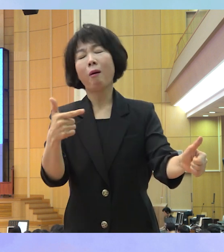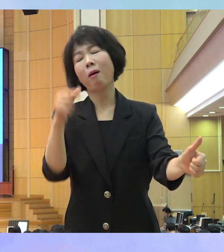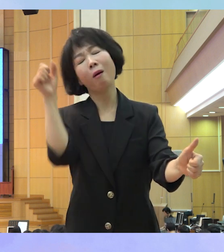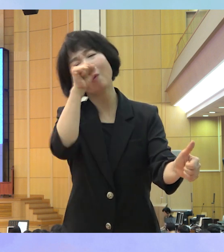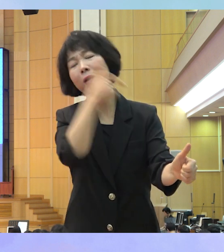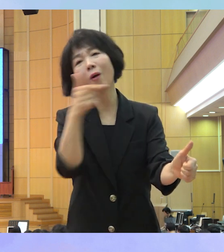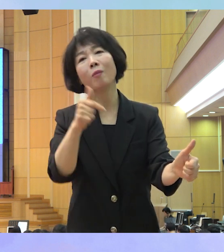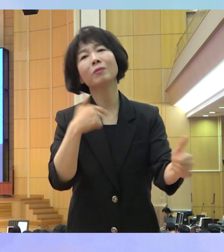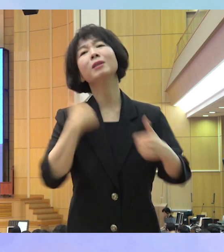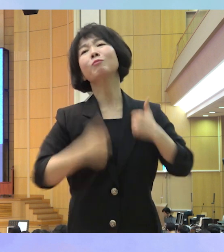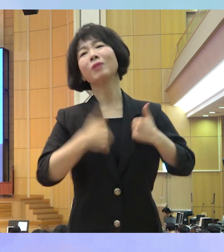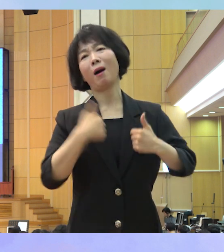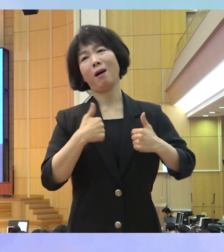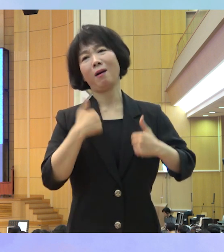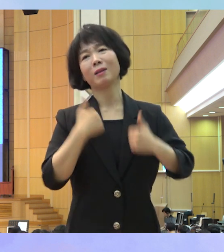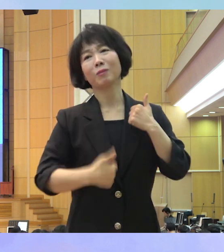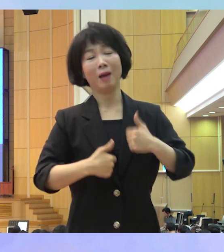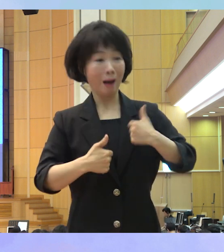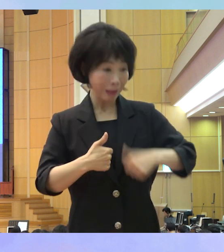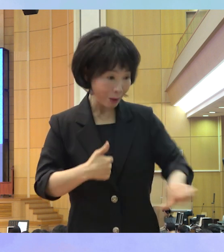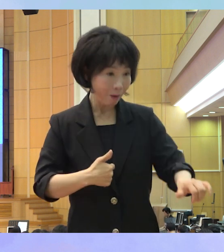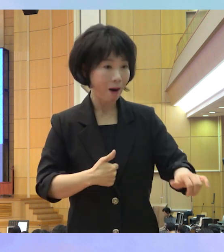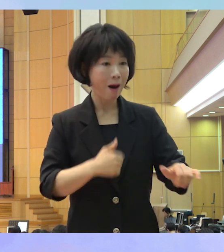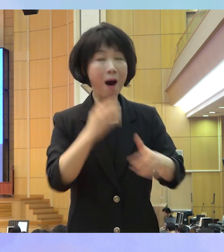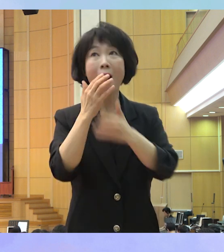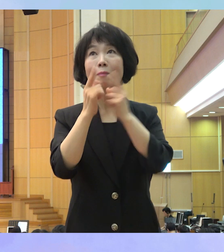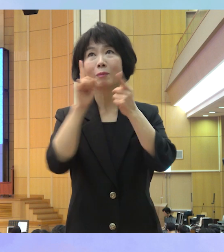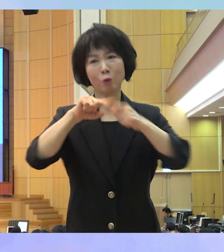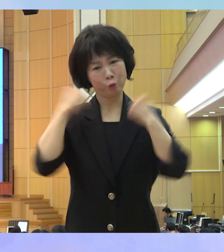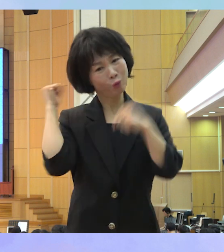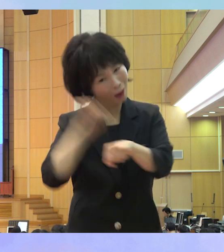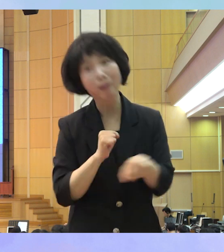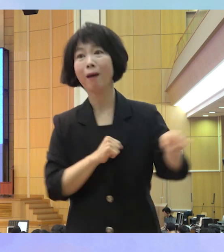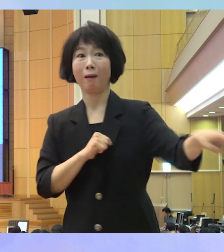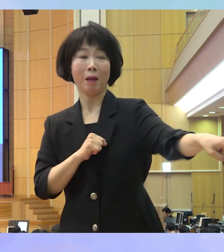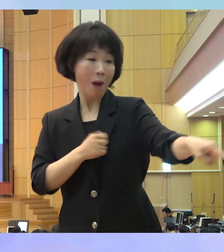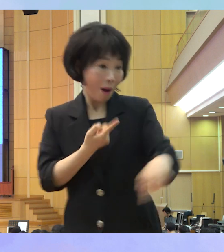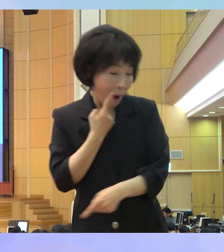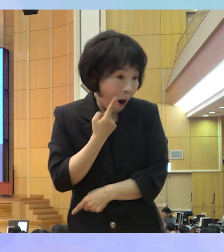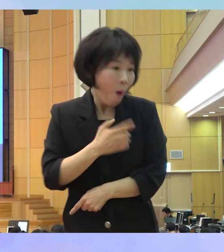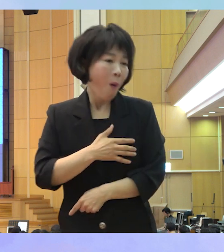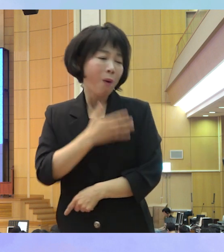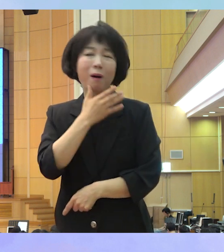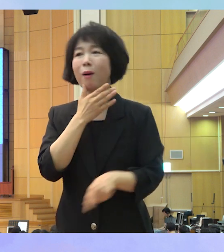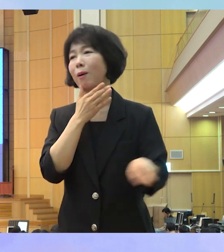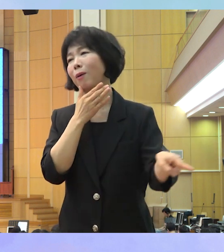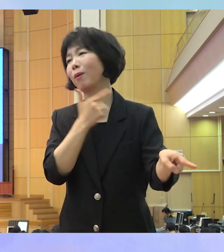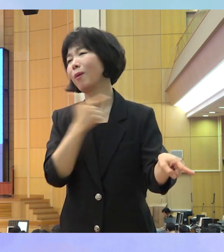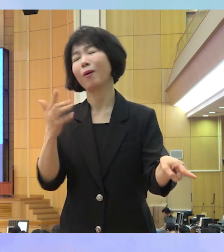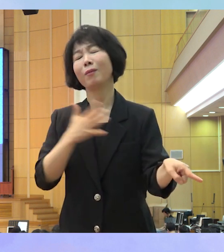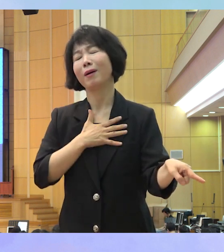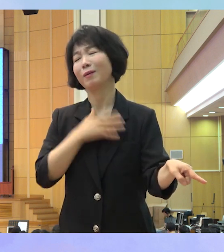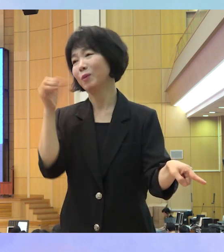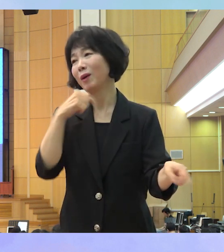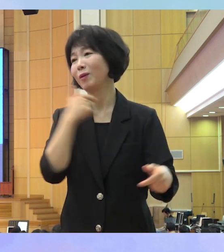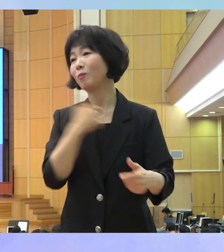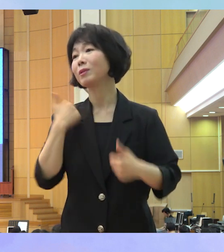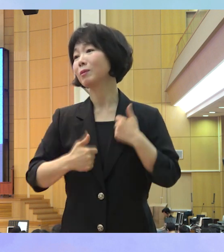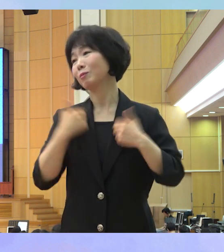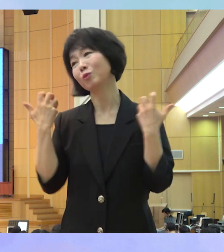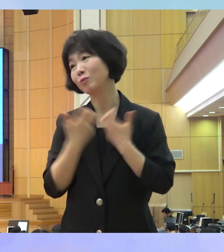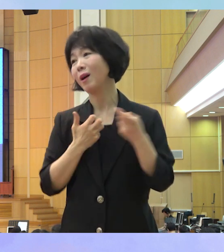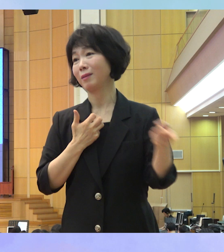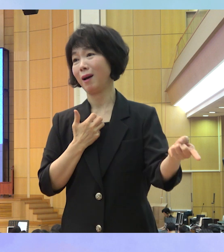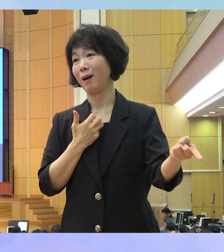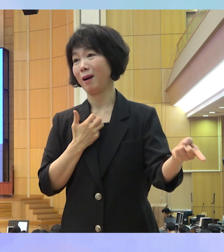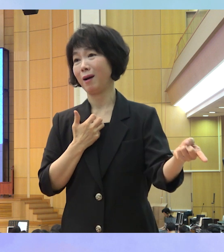그러니까 제가 그래서 그 자녀를 생각해 봤더니 그 자녀가 뭐 엄청나게 돈을 잘 벌어가지고 막 엄마 아빠 뭐 그냥 효도해드리고 막 그냥 집 사드리고